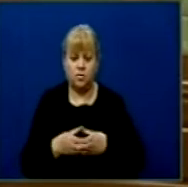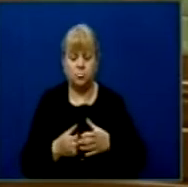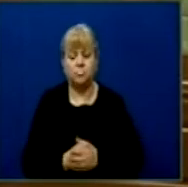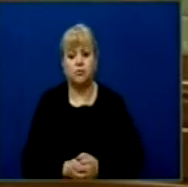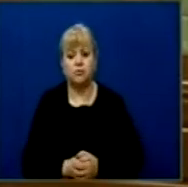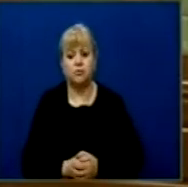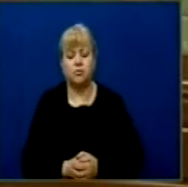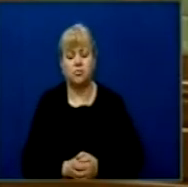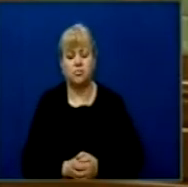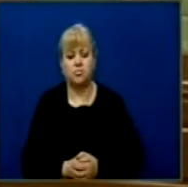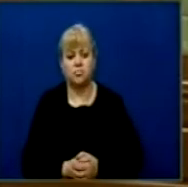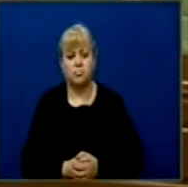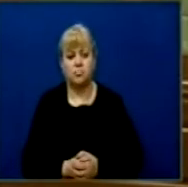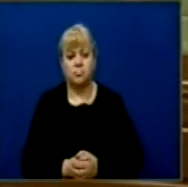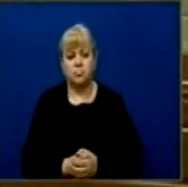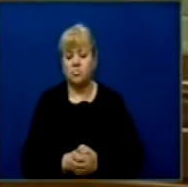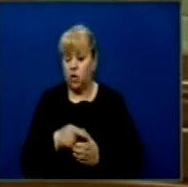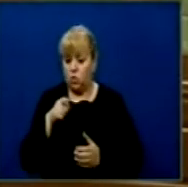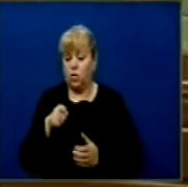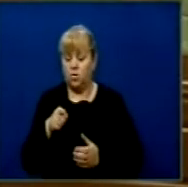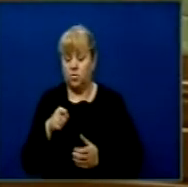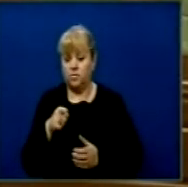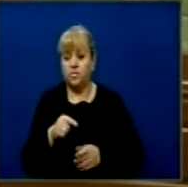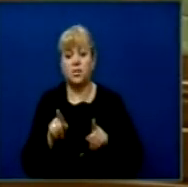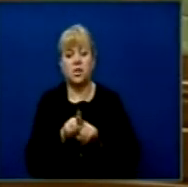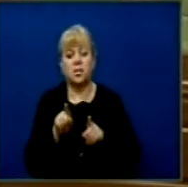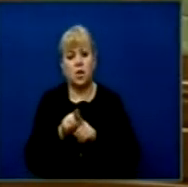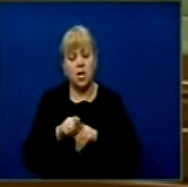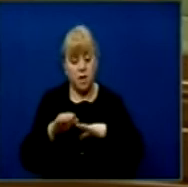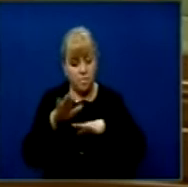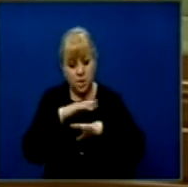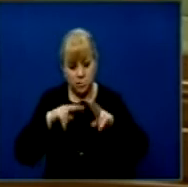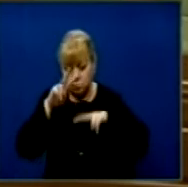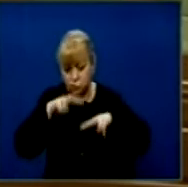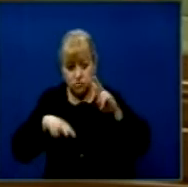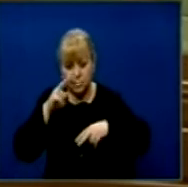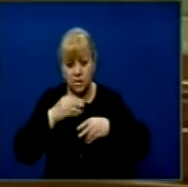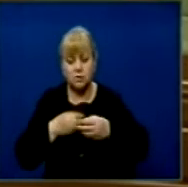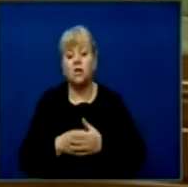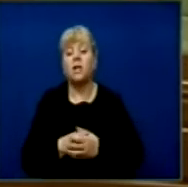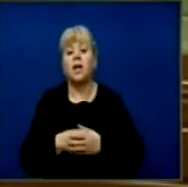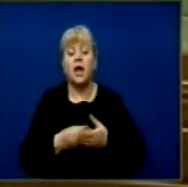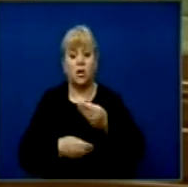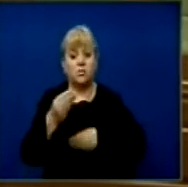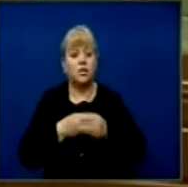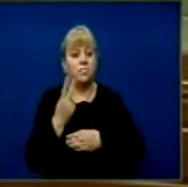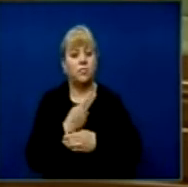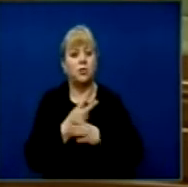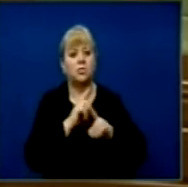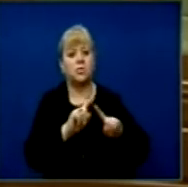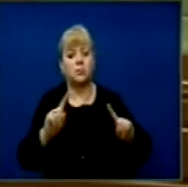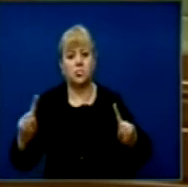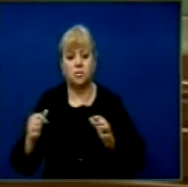rritja ekonomike si quhet shpesh. Do të thotë kjo është parametri i cili merret si parametër bazë për analizën e zhvillimeve ekonomike brenda secilit vend. Pra i shihet